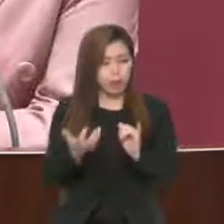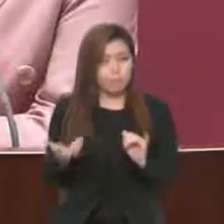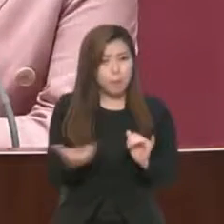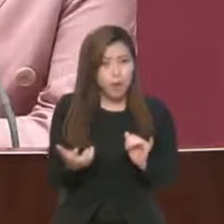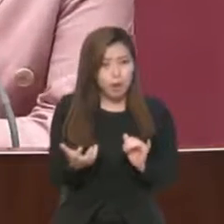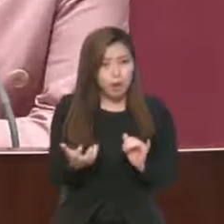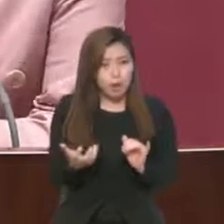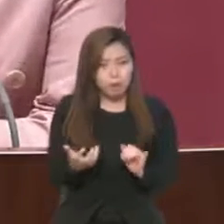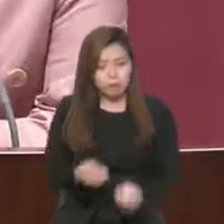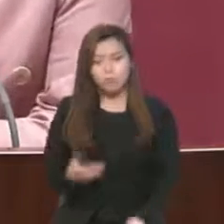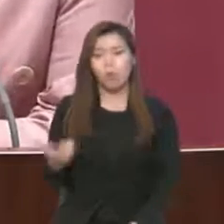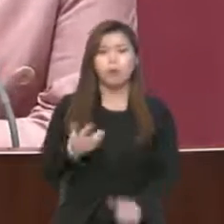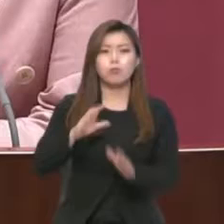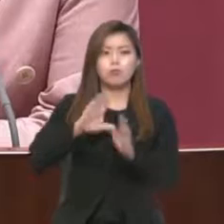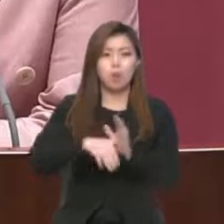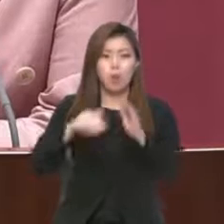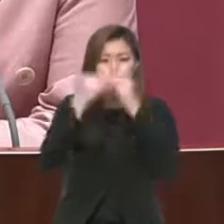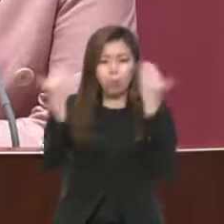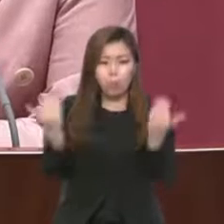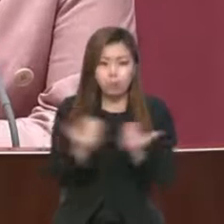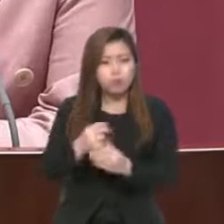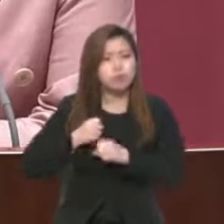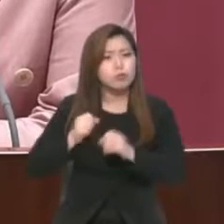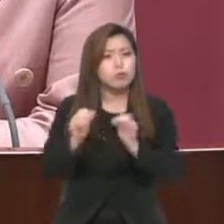병사가 아프면 대한민국의